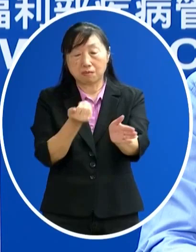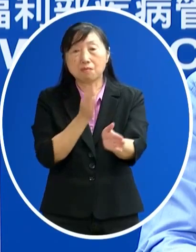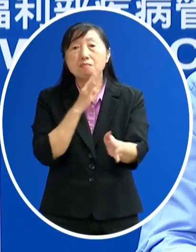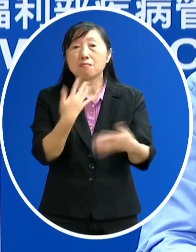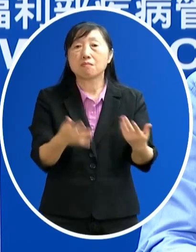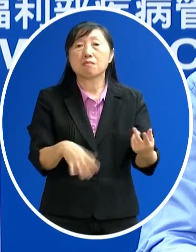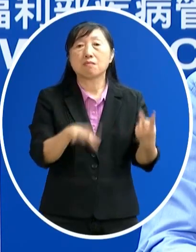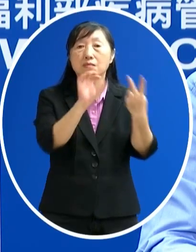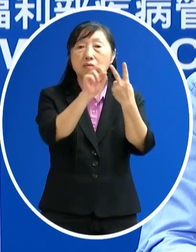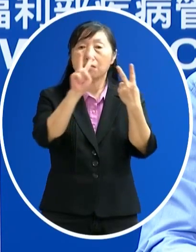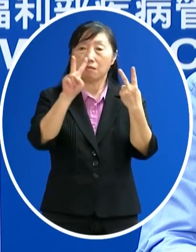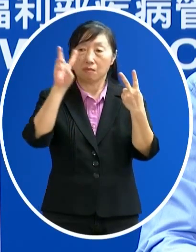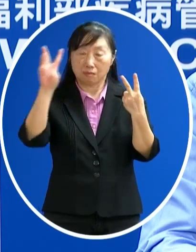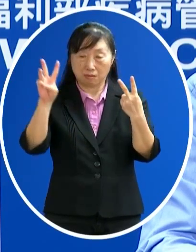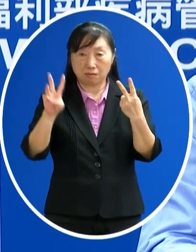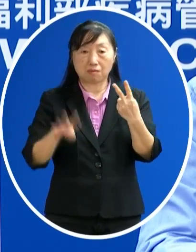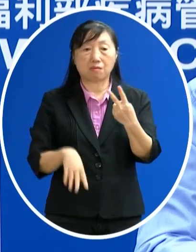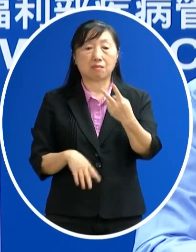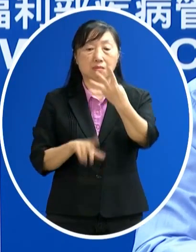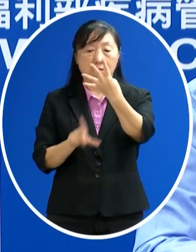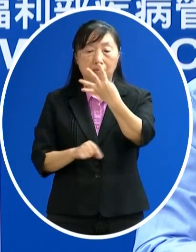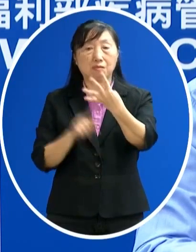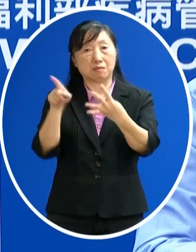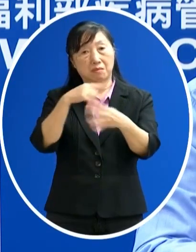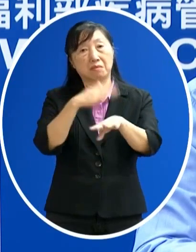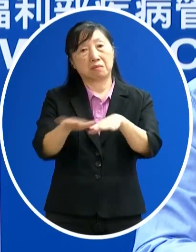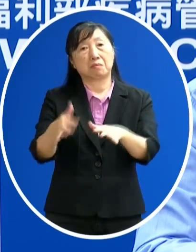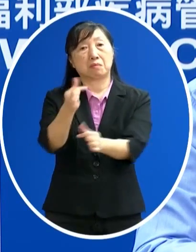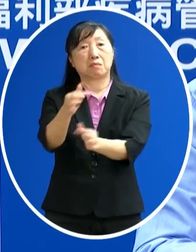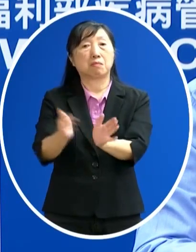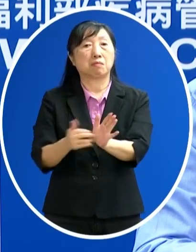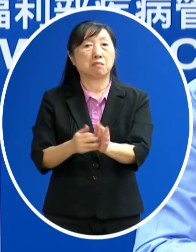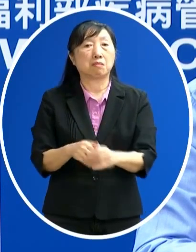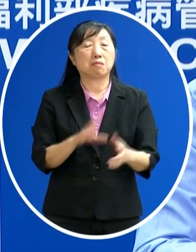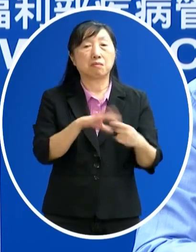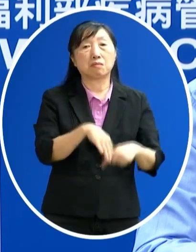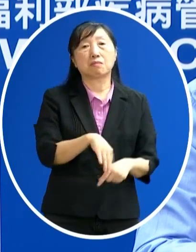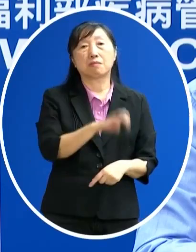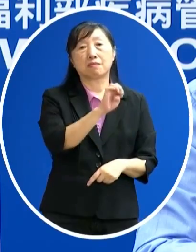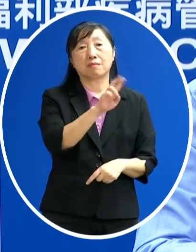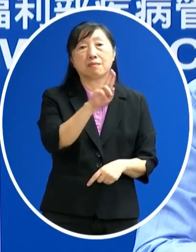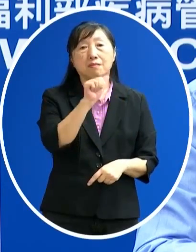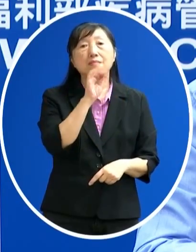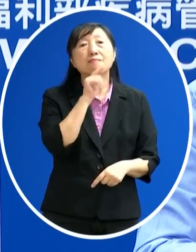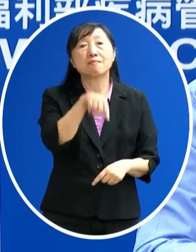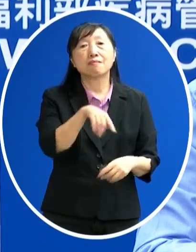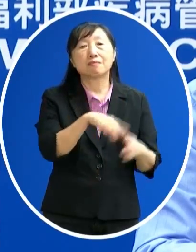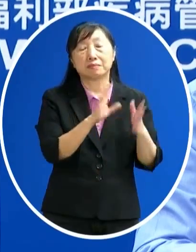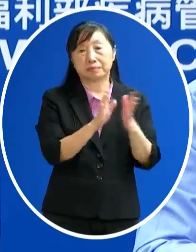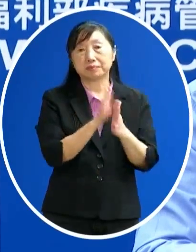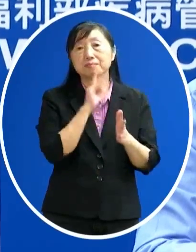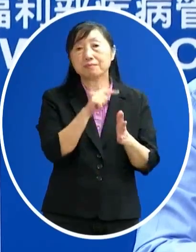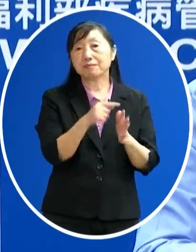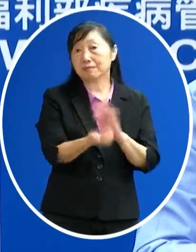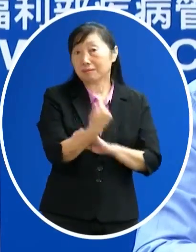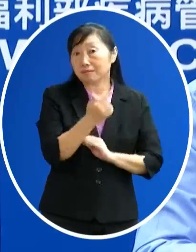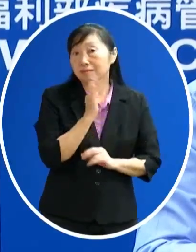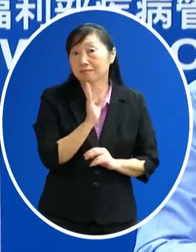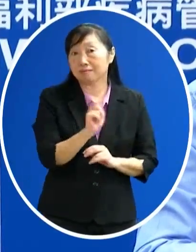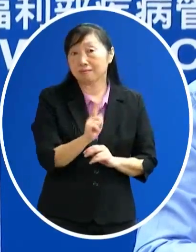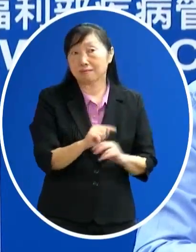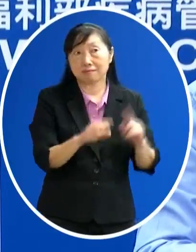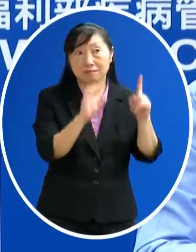到2023年4月，好，可能大部分的 EUA 从最快的在有